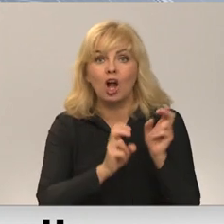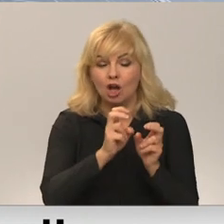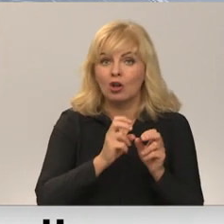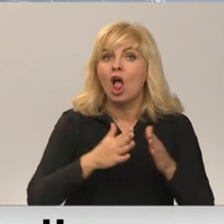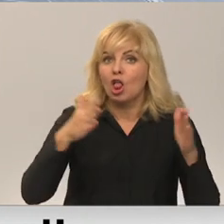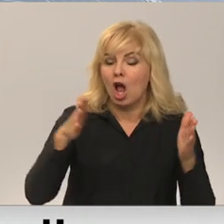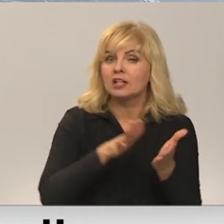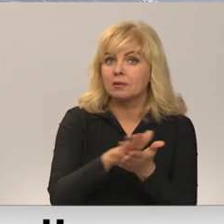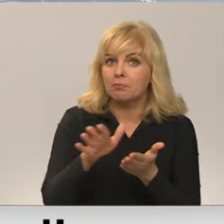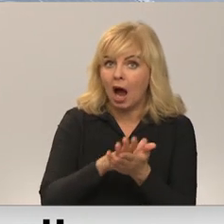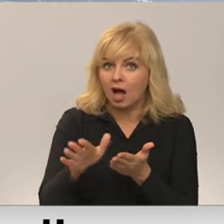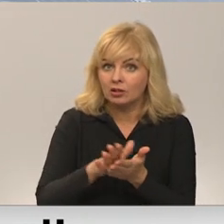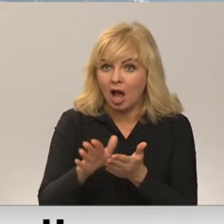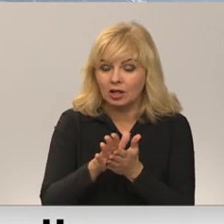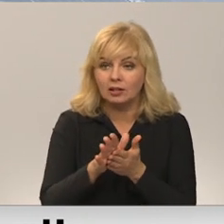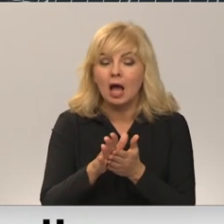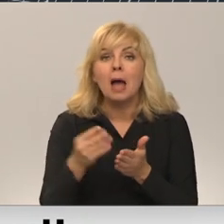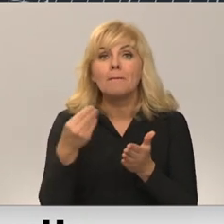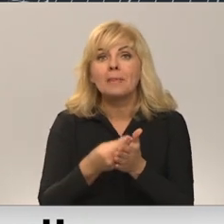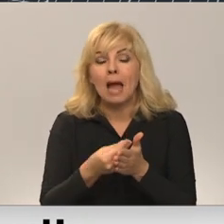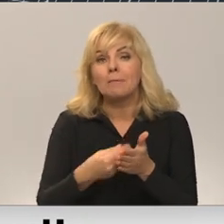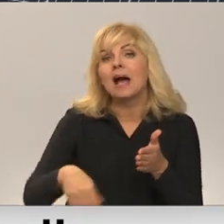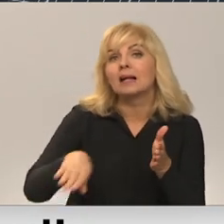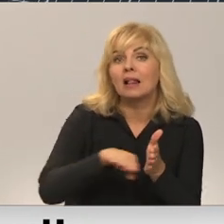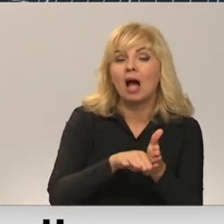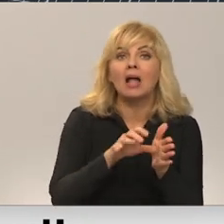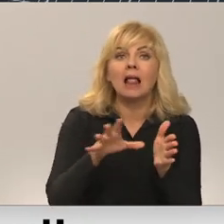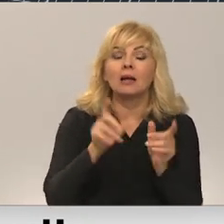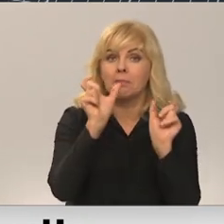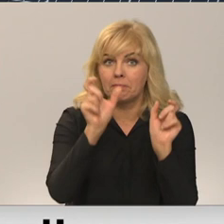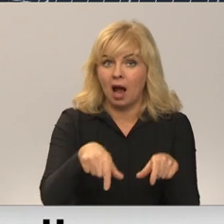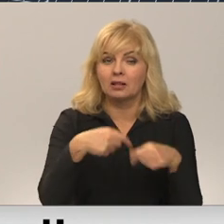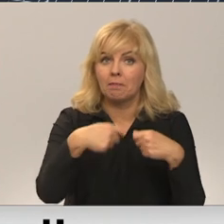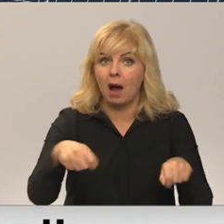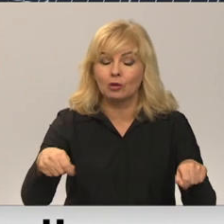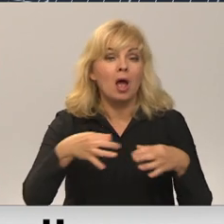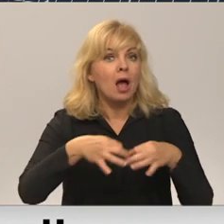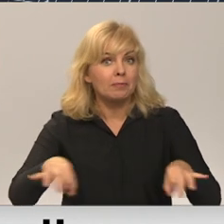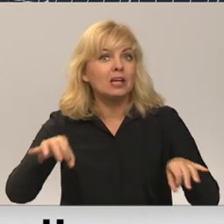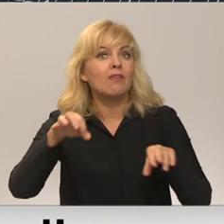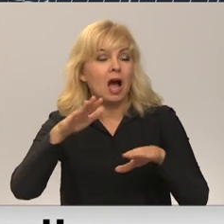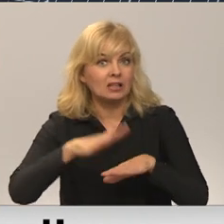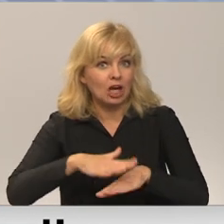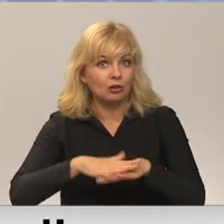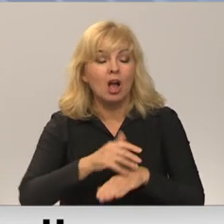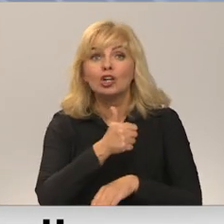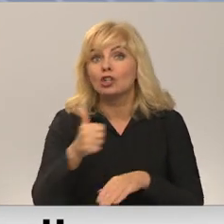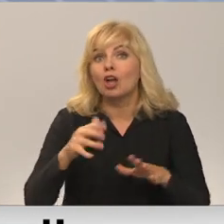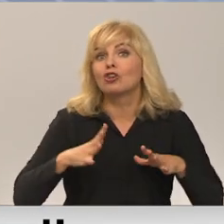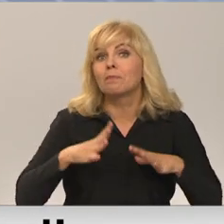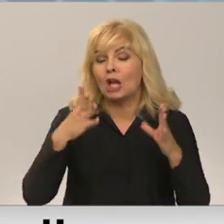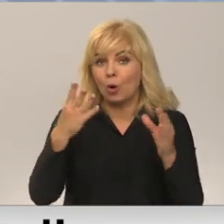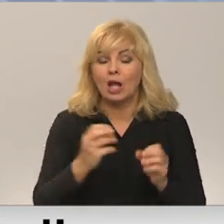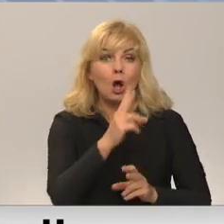lielāks, uzņēmums pērk enerģiju klāt, bet ir brīži, kad elektrību pat var pārdot brīvajā tirgū. Jā, brīvdienās ir sevišķi, jo